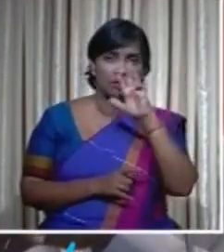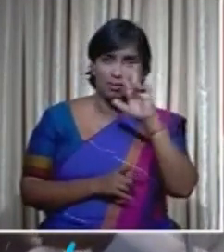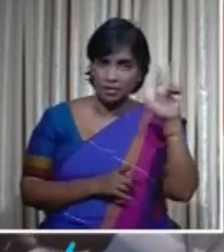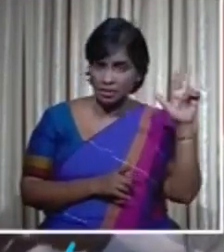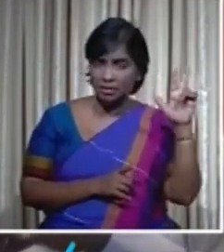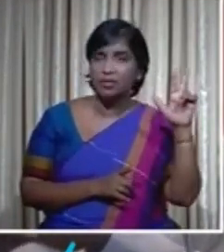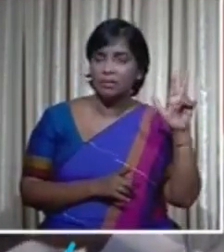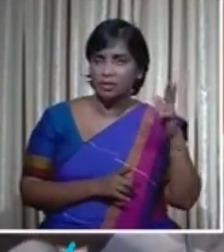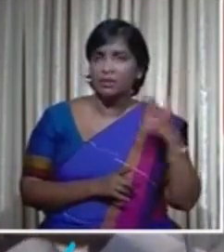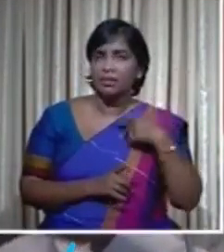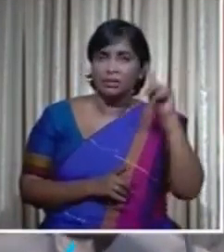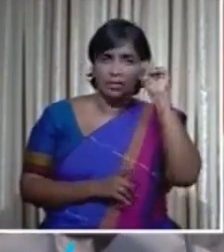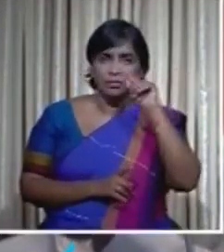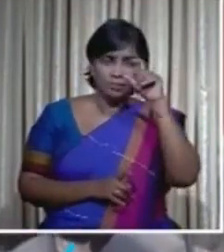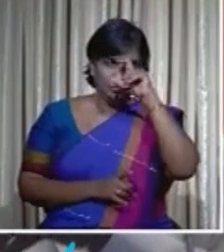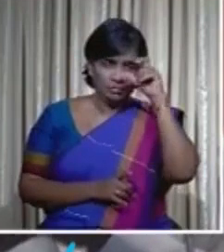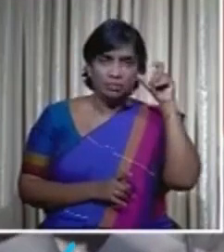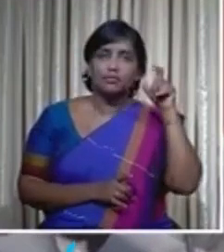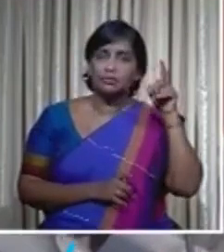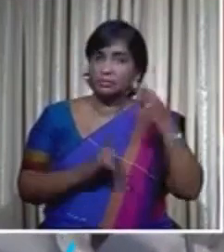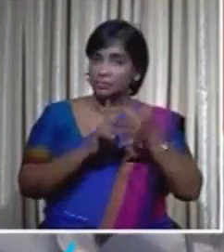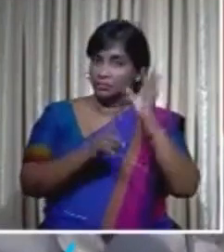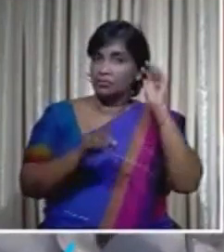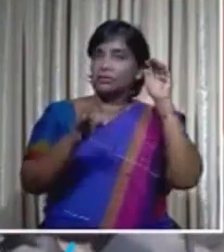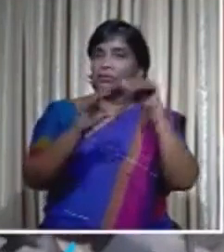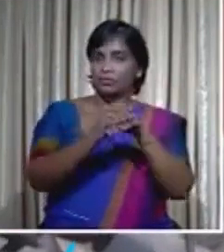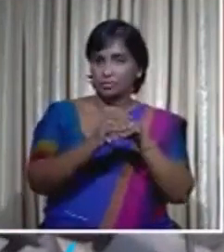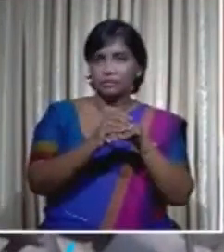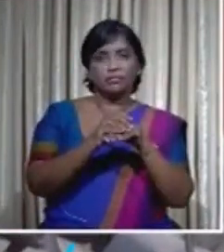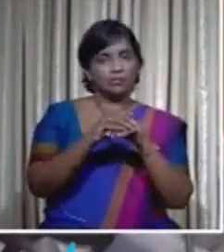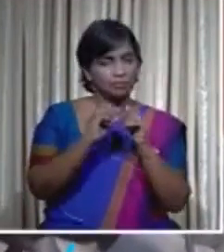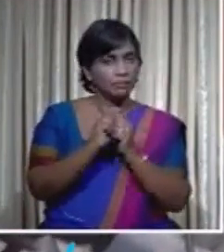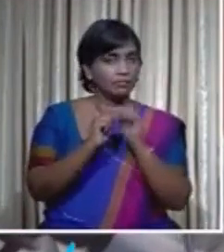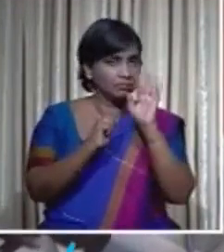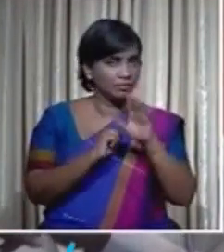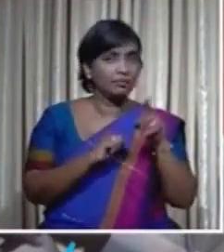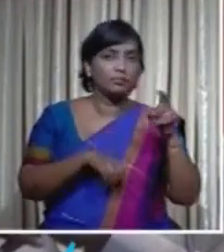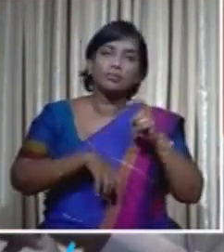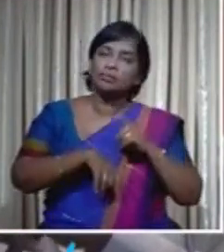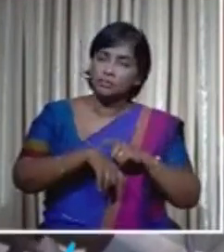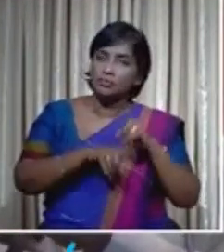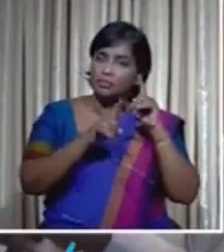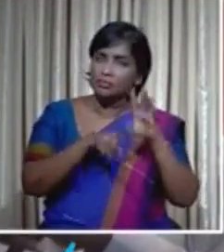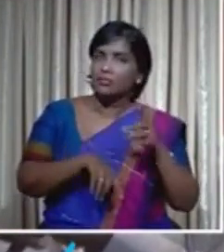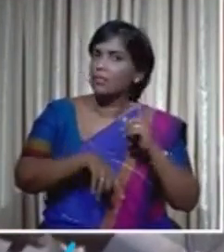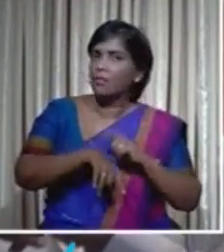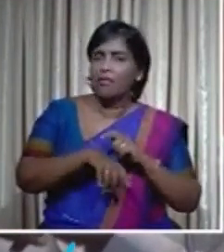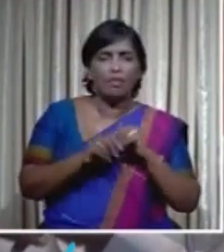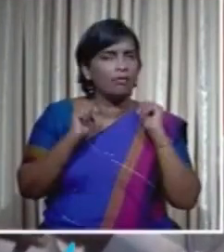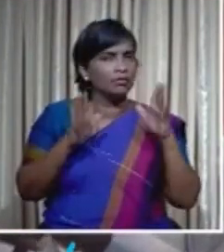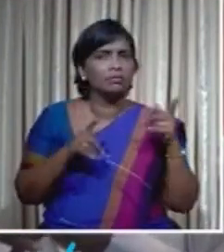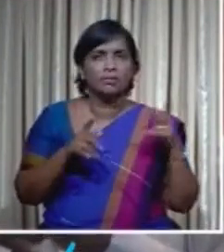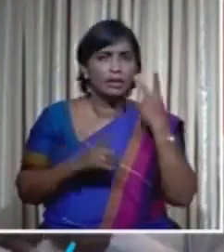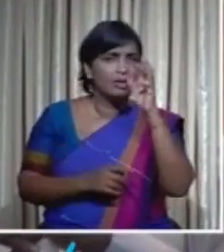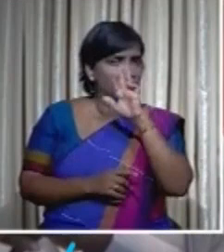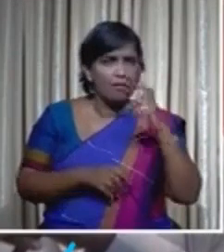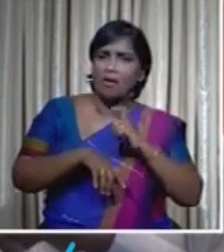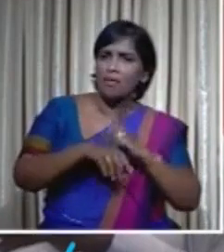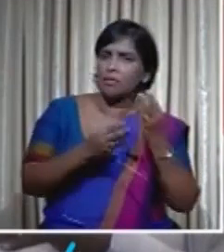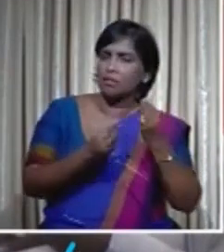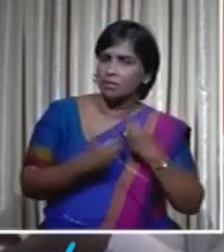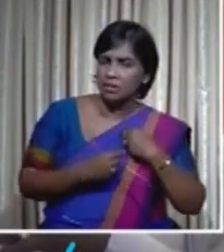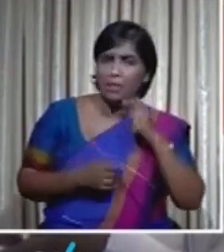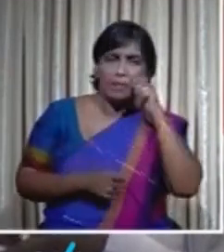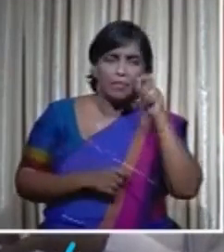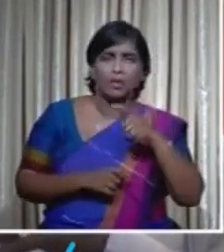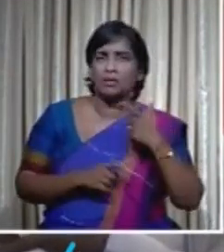பொழுது 19 ஆண்டிலும் அனுமதிக்கப்பட்டது யாரும் தடுக்கவில்லை ஆனால் எந்த இடையூறுகளும் இருக்கவில்லை யாரும் மக்கள் விரோதமாக நடவவில்லை அங்கு